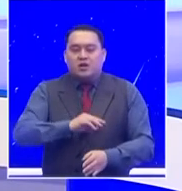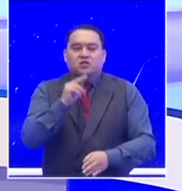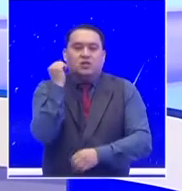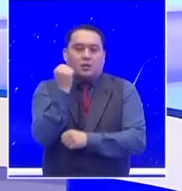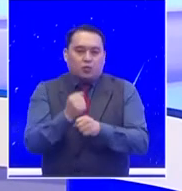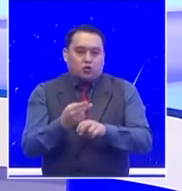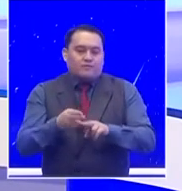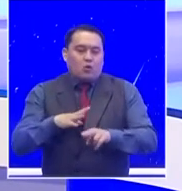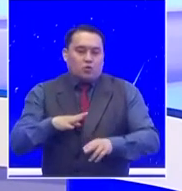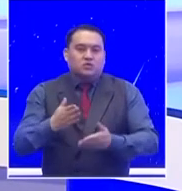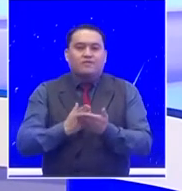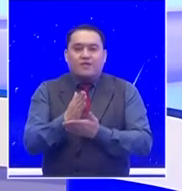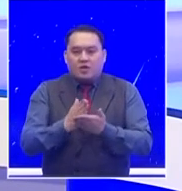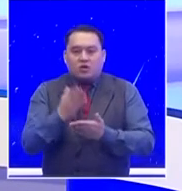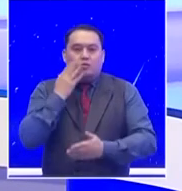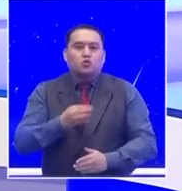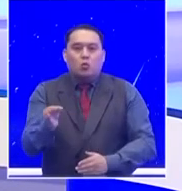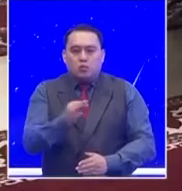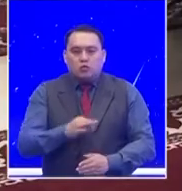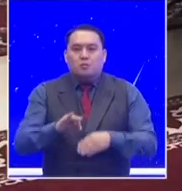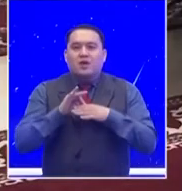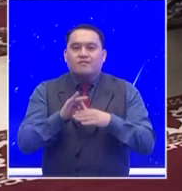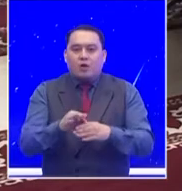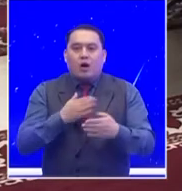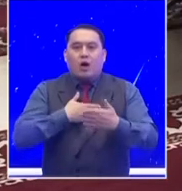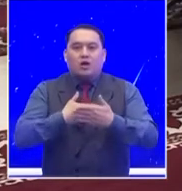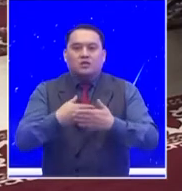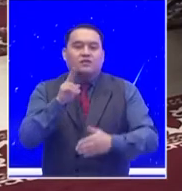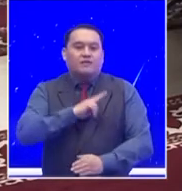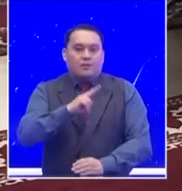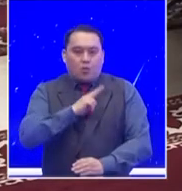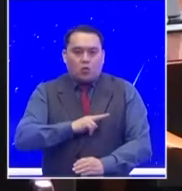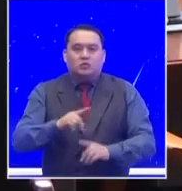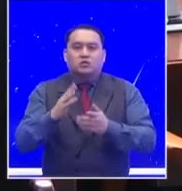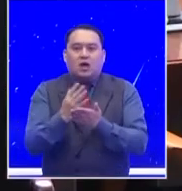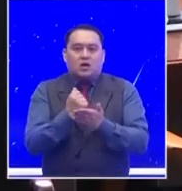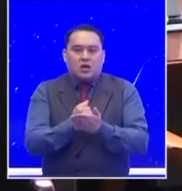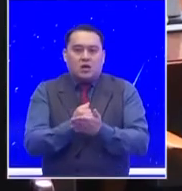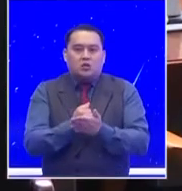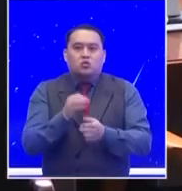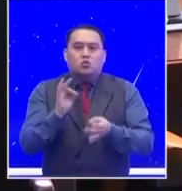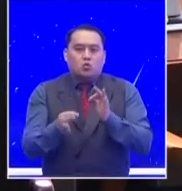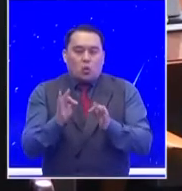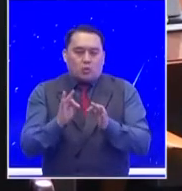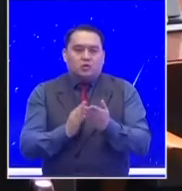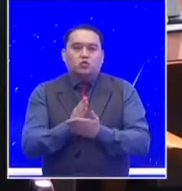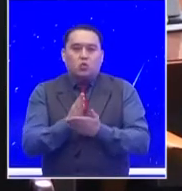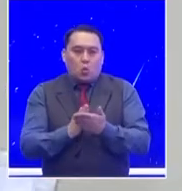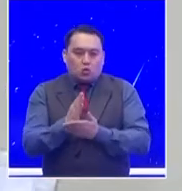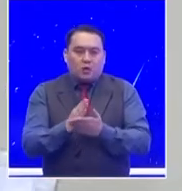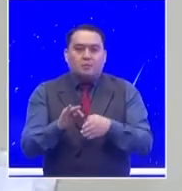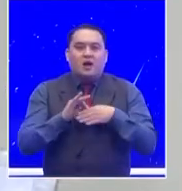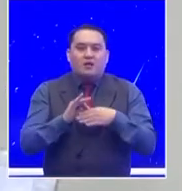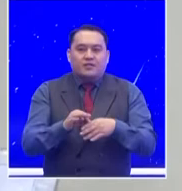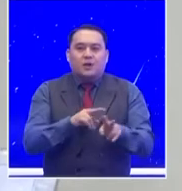работников. В связи с этим и в Алматинской области ведется активная работа. По сохранению этических норм на службе также